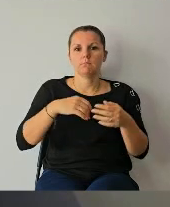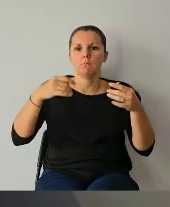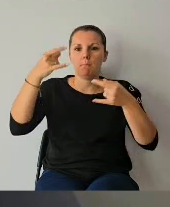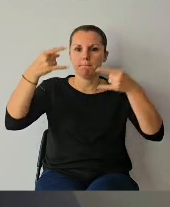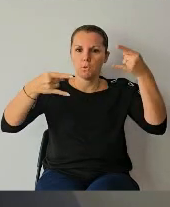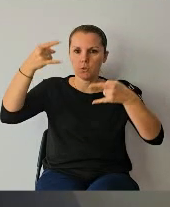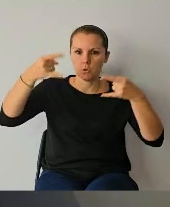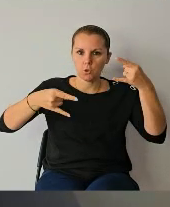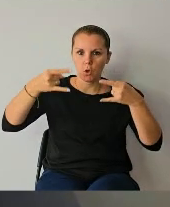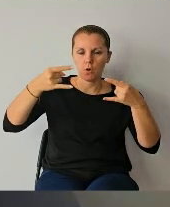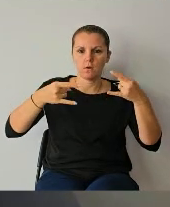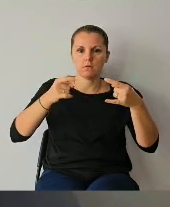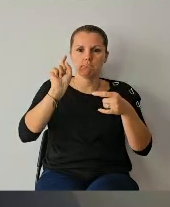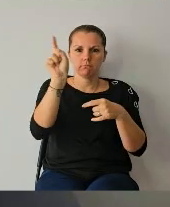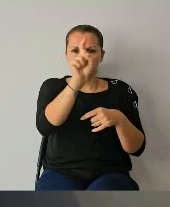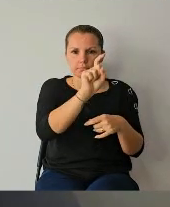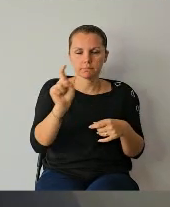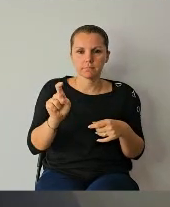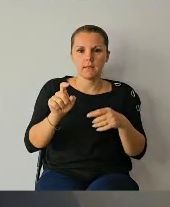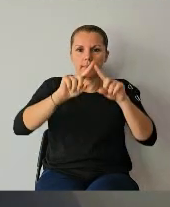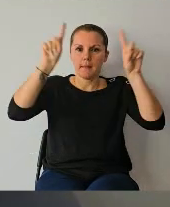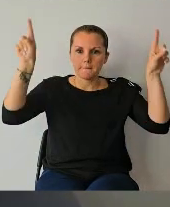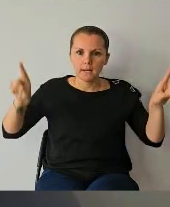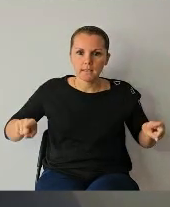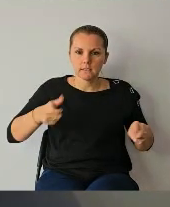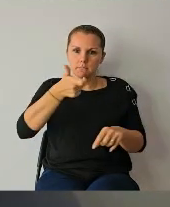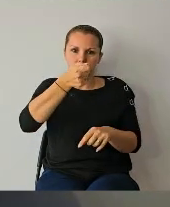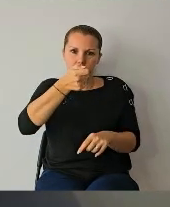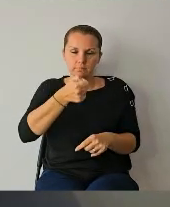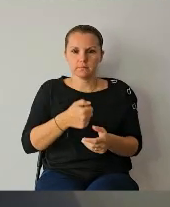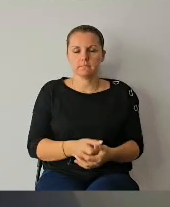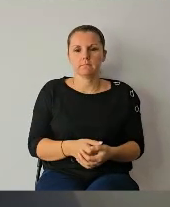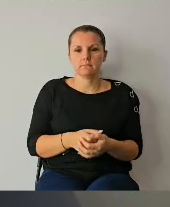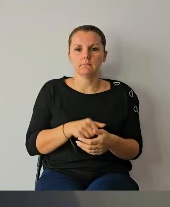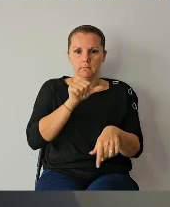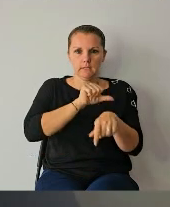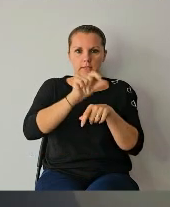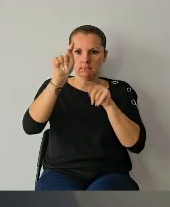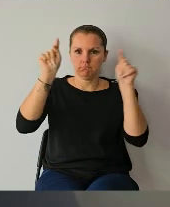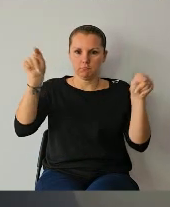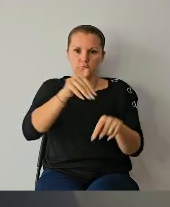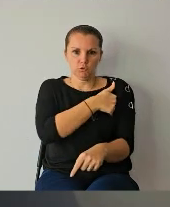interaktywne, tablice interaktywne, które znajdują się na szkołach.